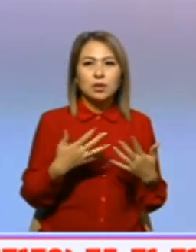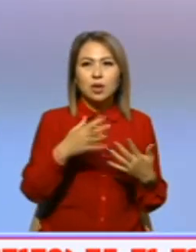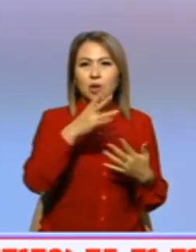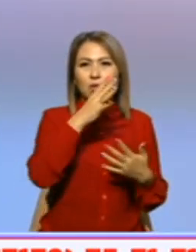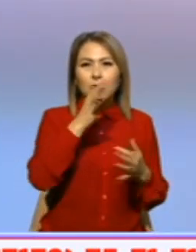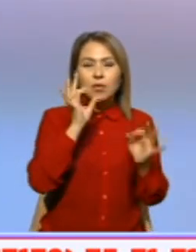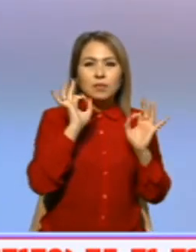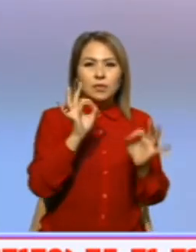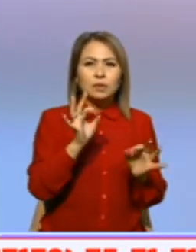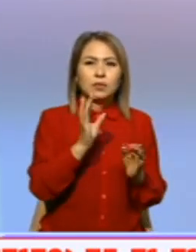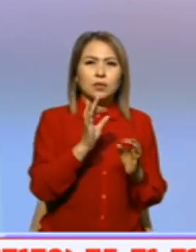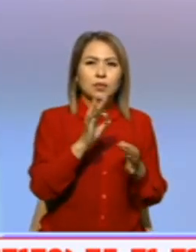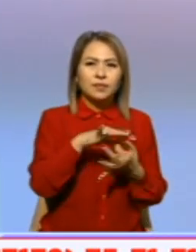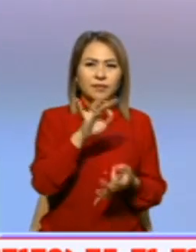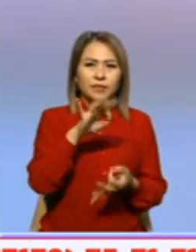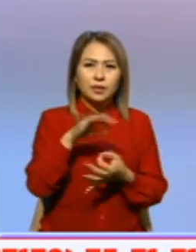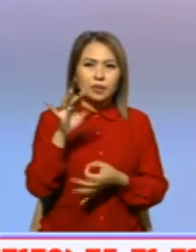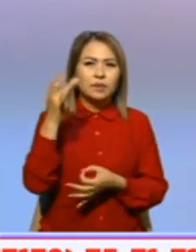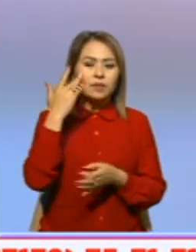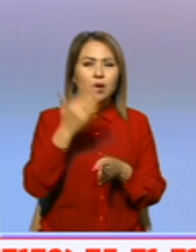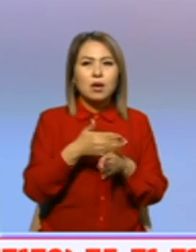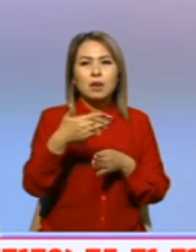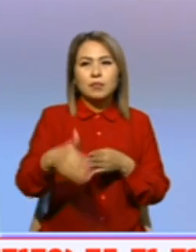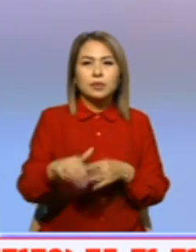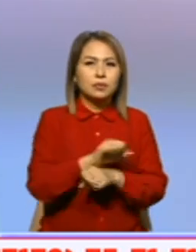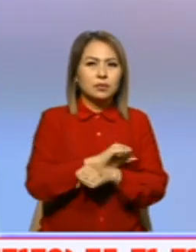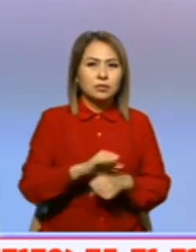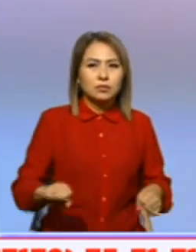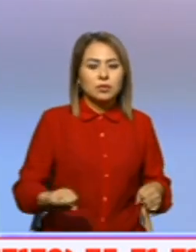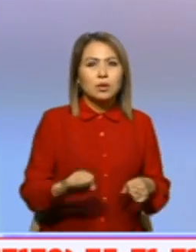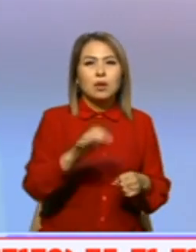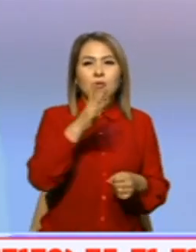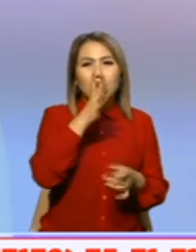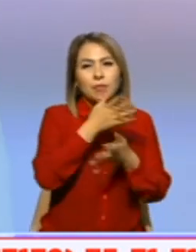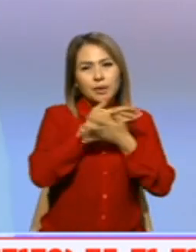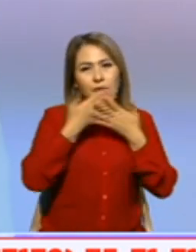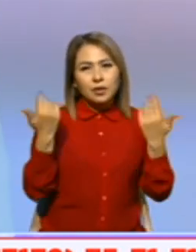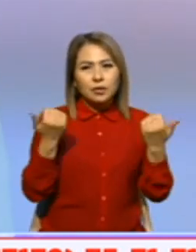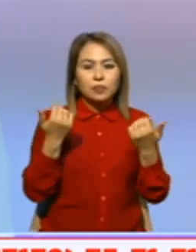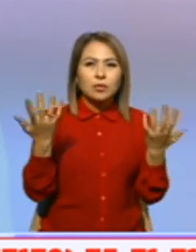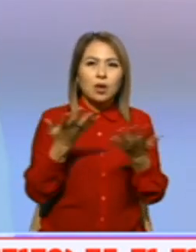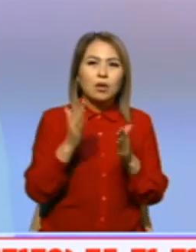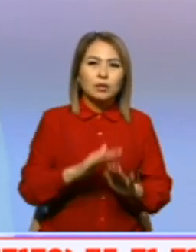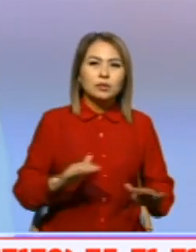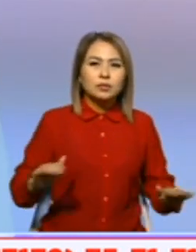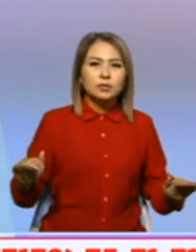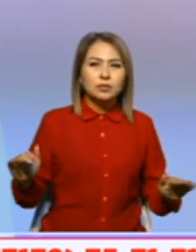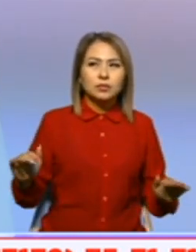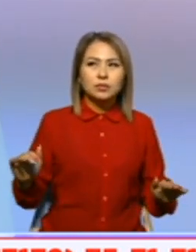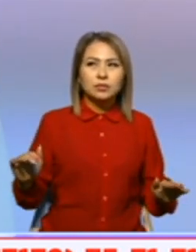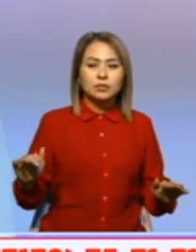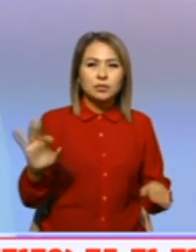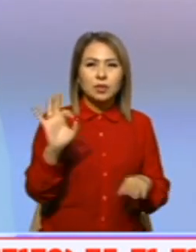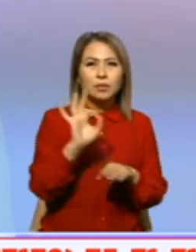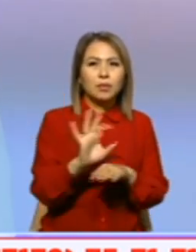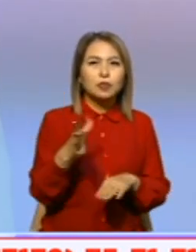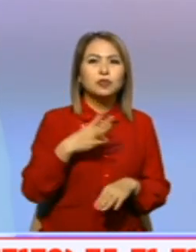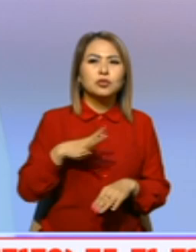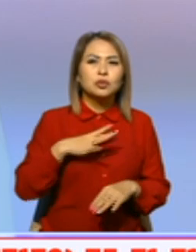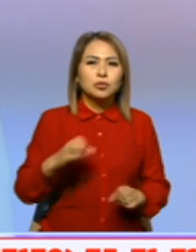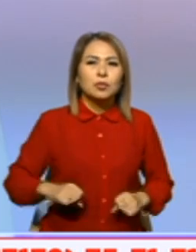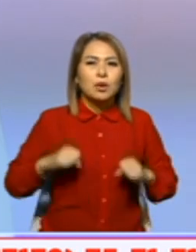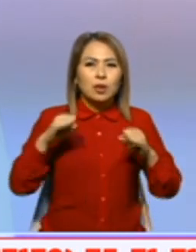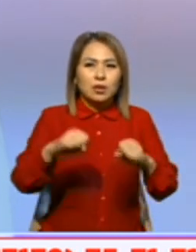көңіл бөлу керек. Уақытында дәрігерлерге жаңағы менің уақытым жоқ, болмаса балам ауырмаса не үшін алып